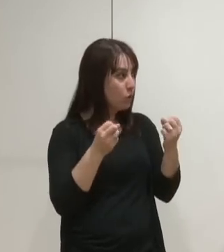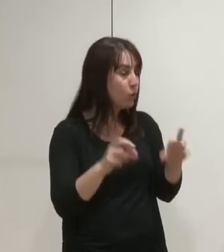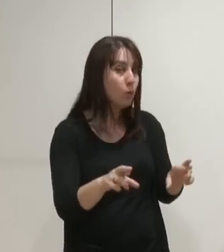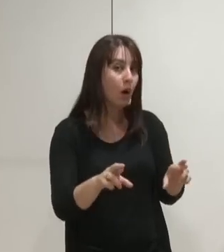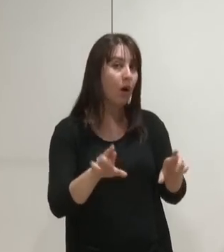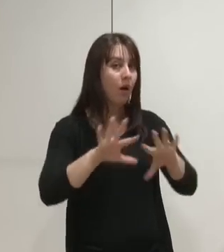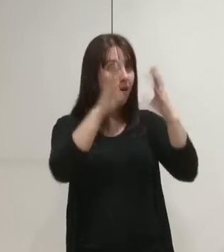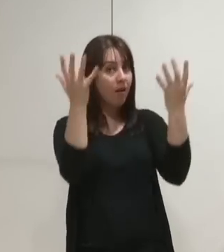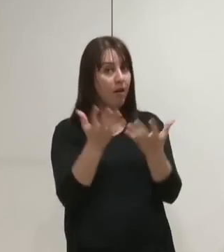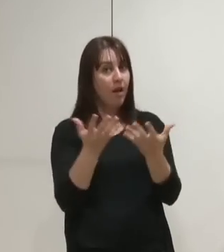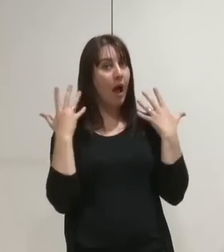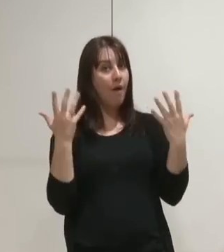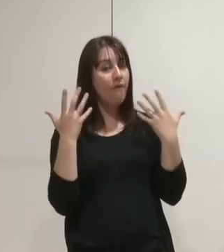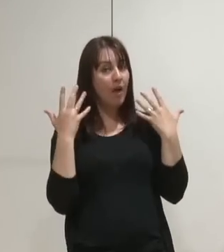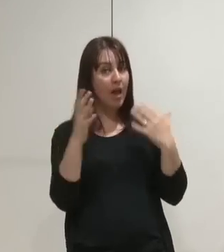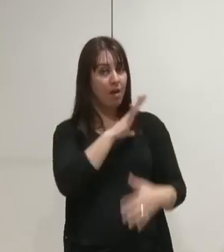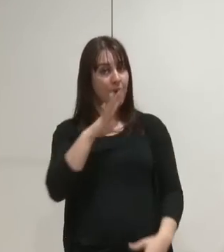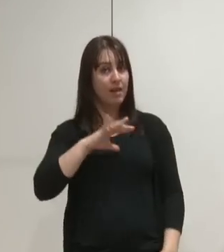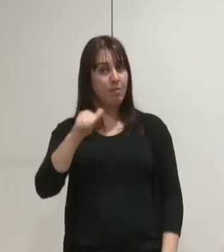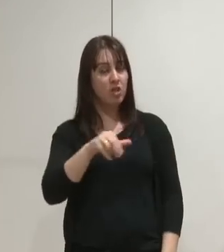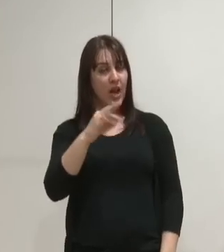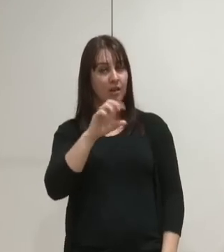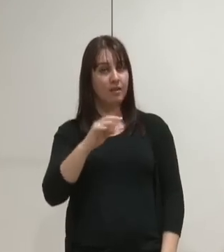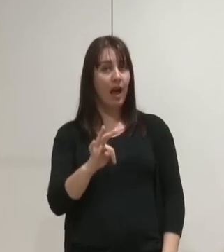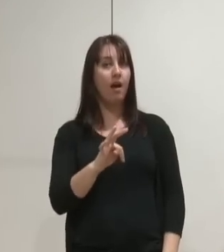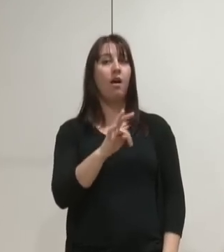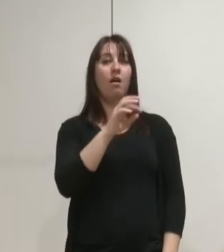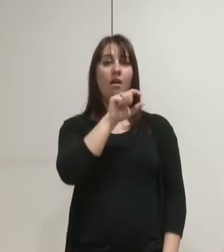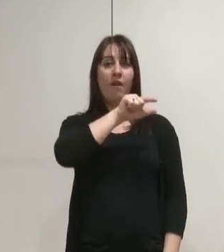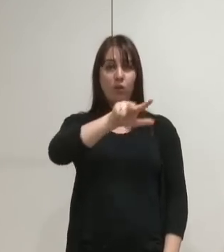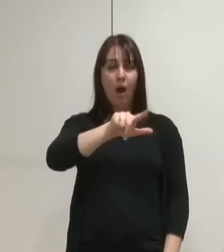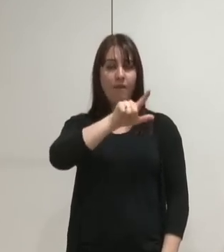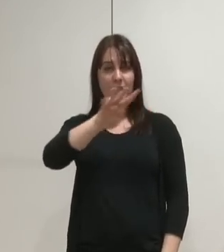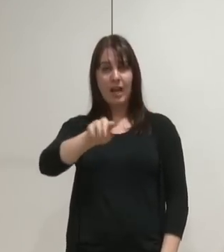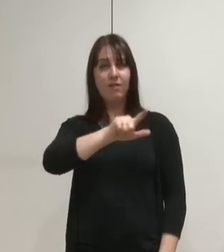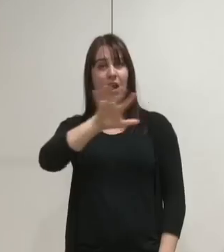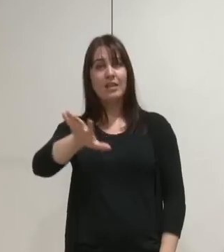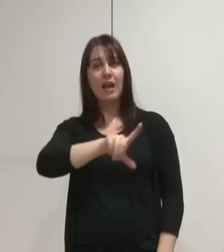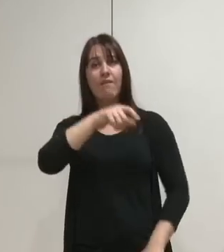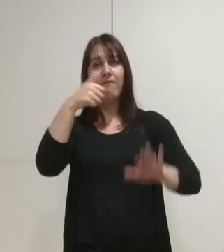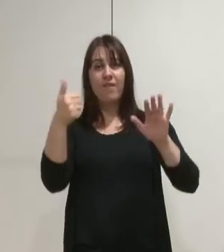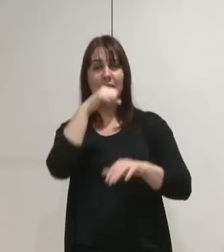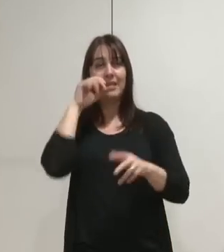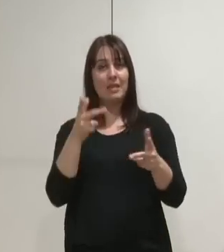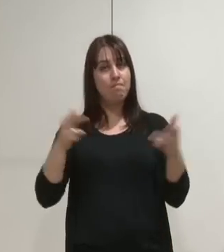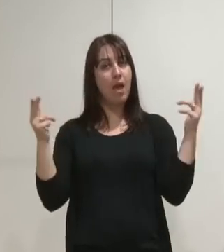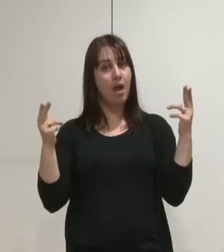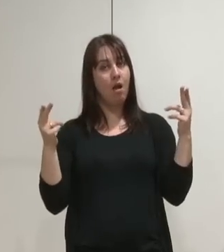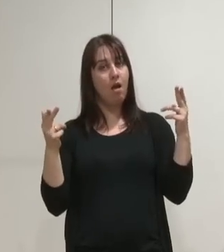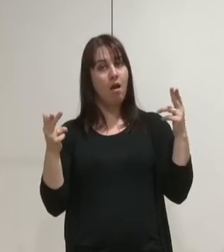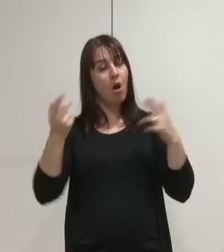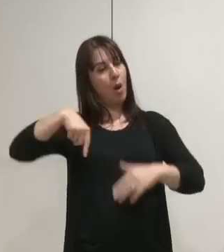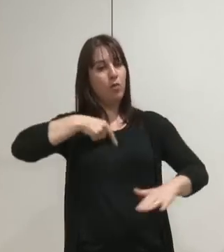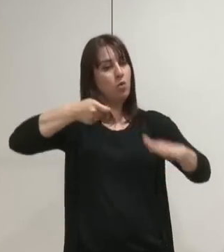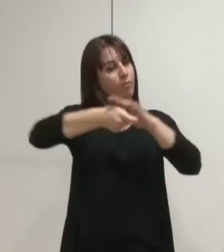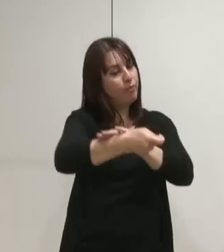l'ensemble des frais de Madame Jaa du 23 du 24 du 25 et du 26 mai ne seront pas pris en charge par la